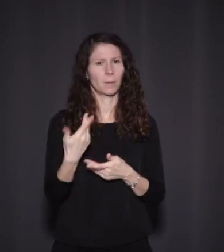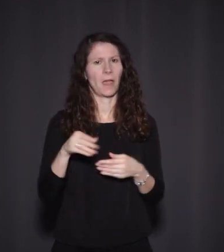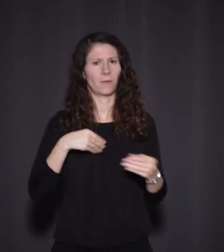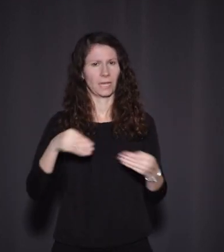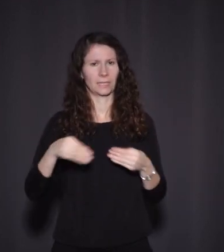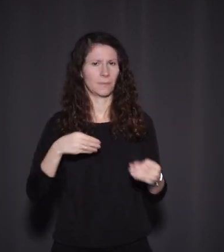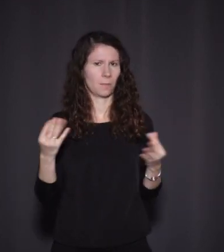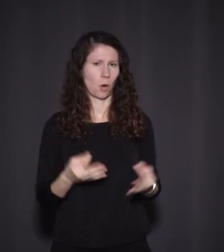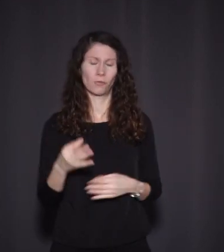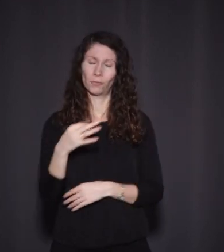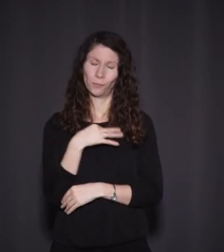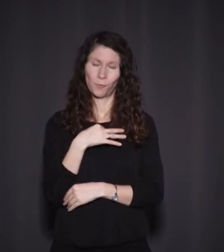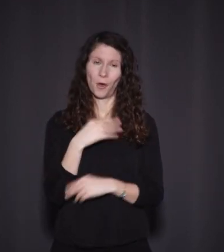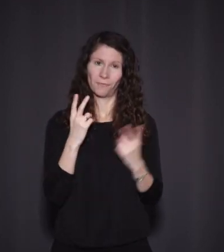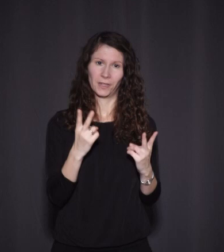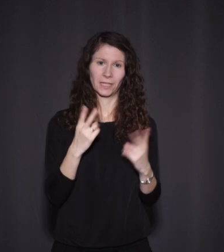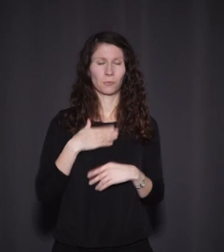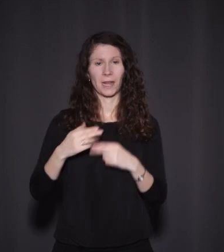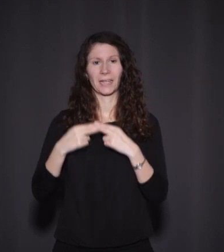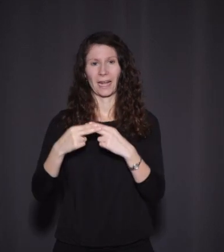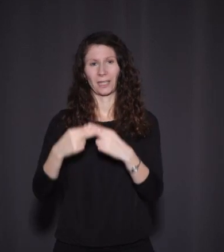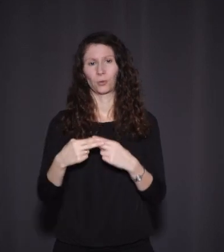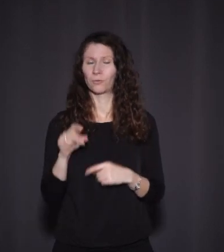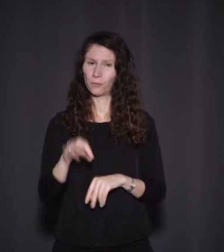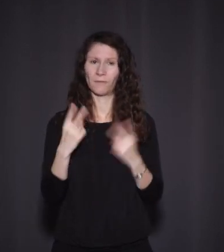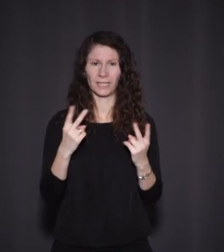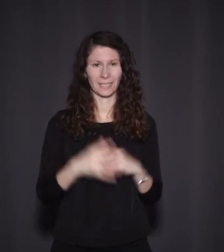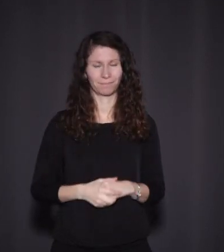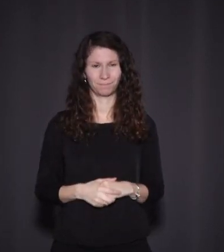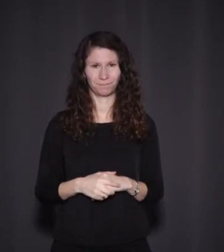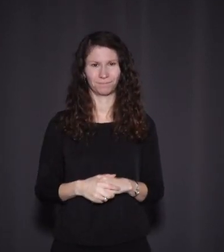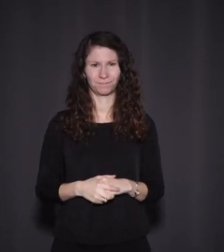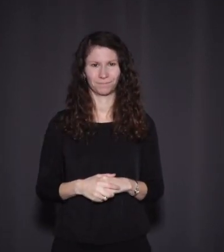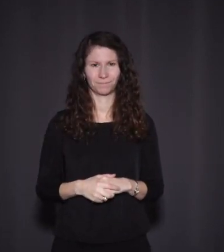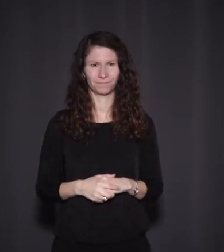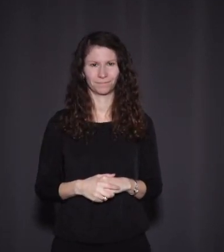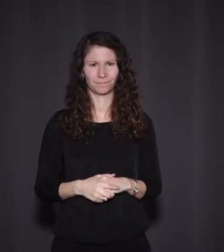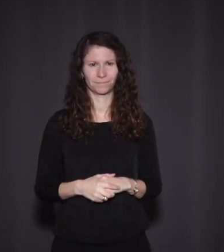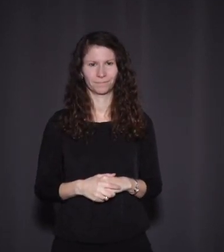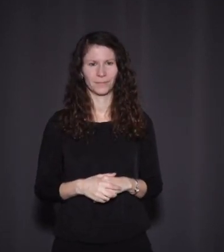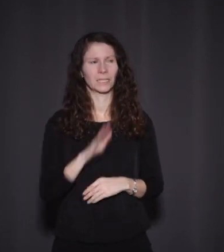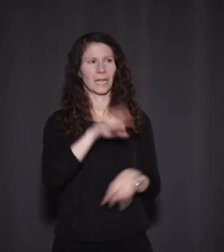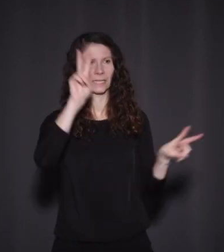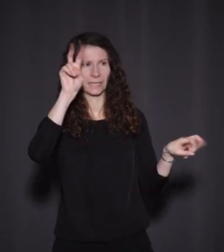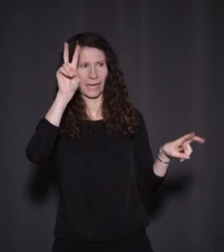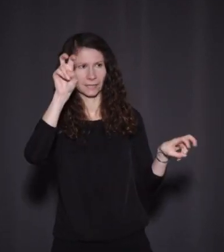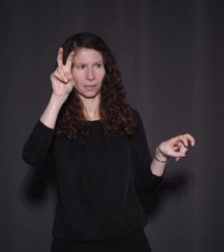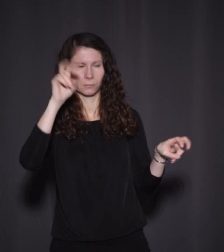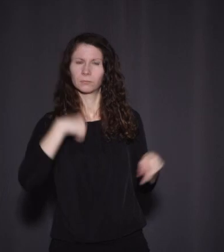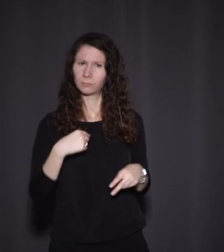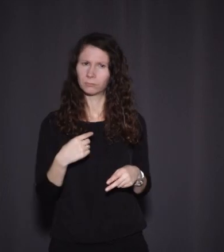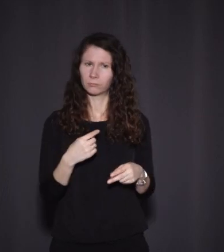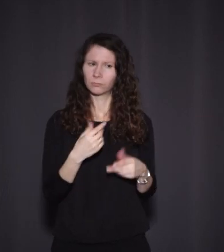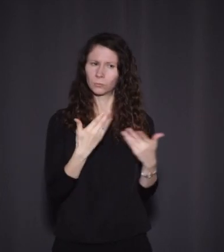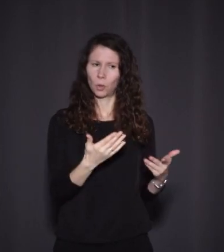reinzubringen. Das ist mir und auch meiner Generation ein wichtiges Anliegen. Also im Gegensatz zu Ihrer These teile ich ausdrücklich, dass